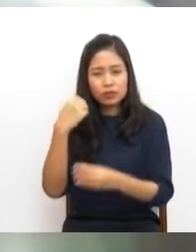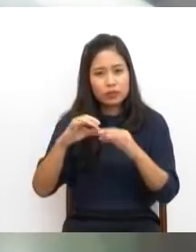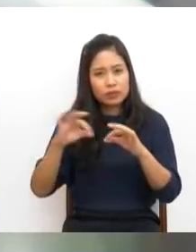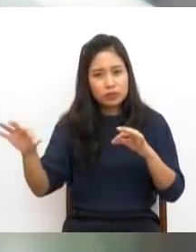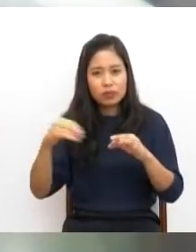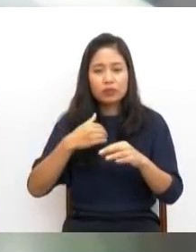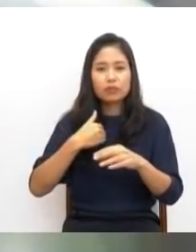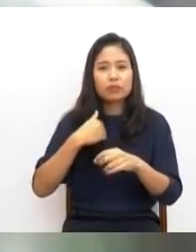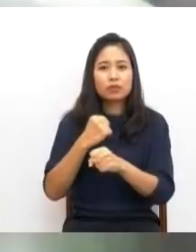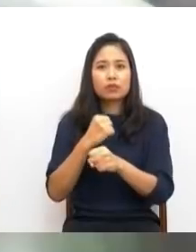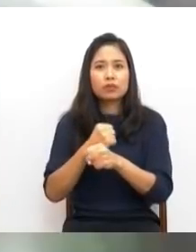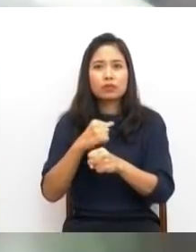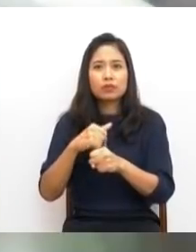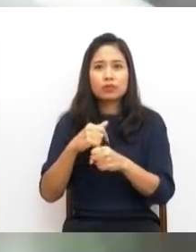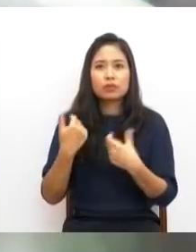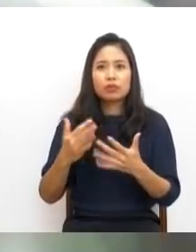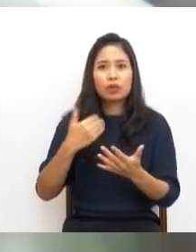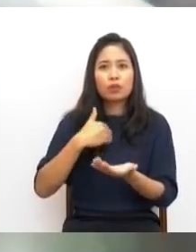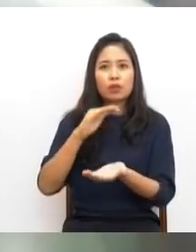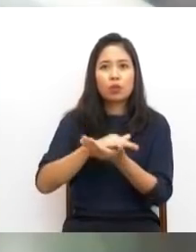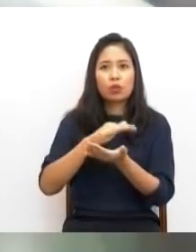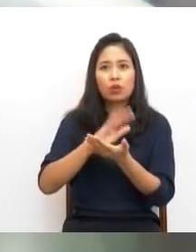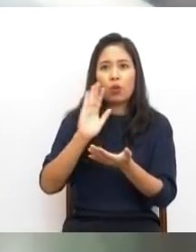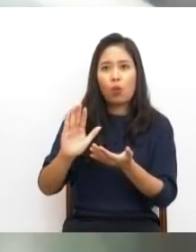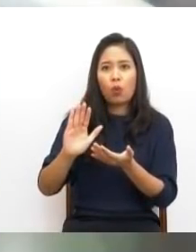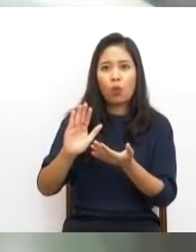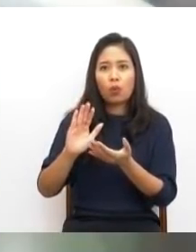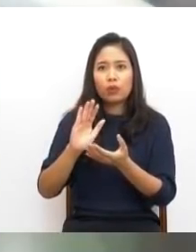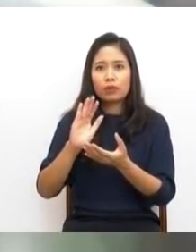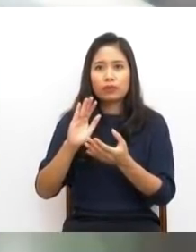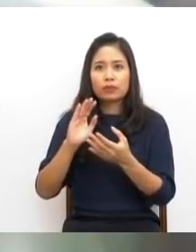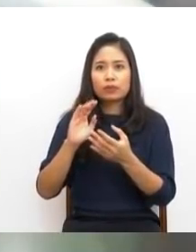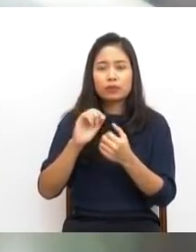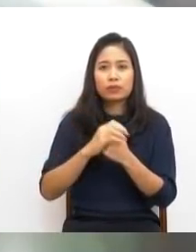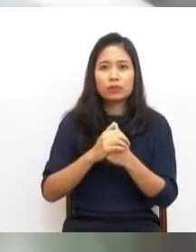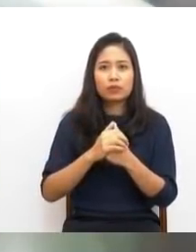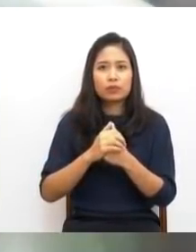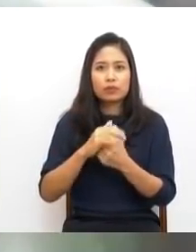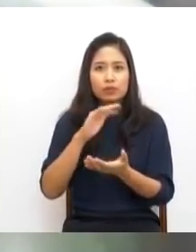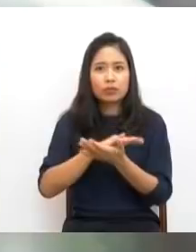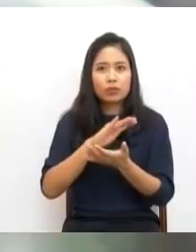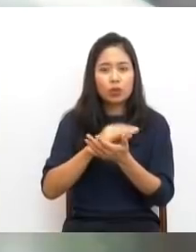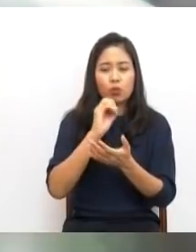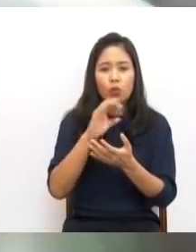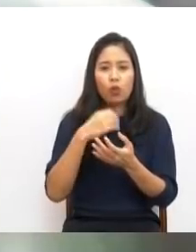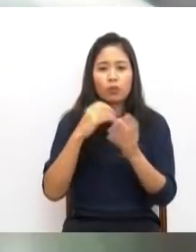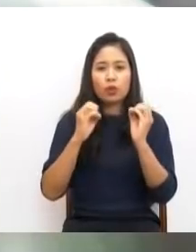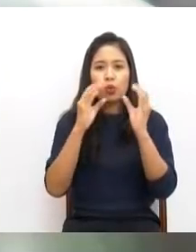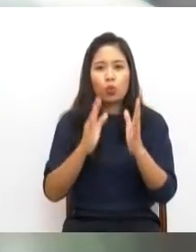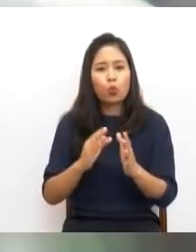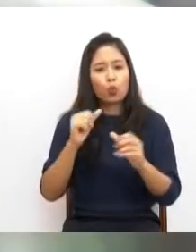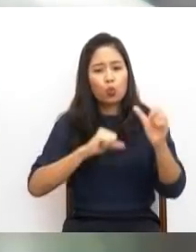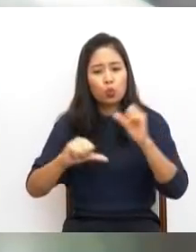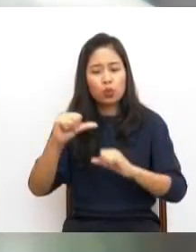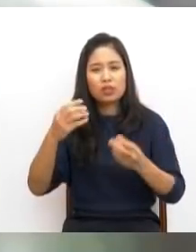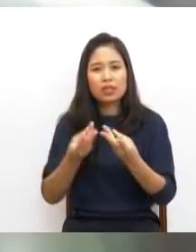ก็จะมีโรงเรียนในเกาะแก่งต่างๆก็มีเหมือนกันแล้วก็โรงเรียนที่เหมือนกับ เขามีคุณครูแค่2คนในโรงเรียนก็มีอะไรอย่างเงี้ย